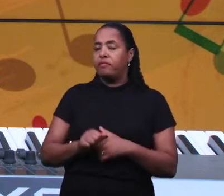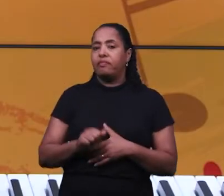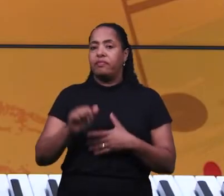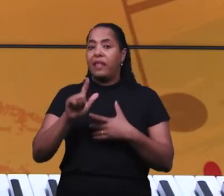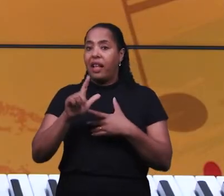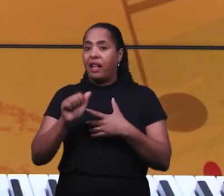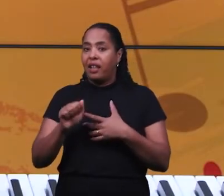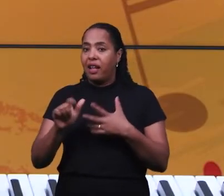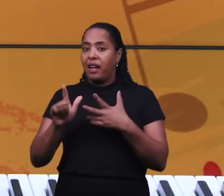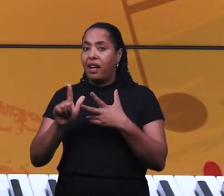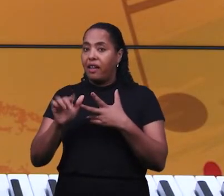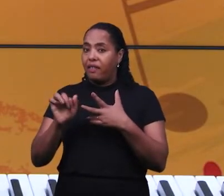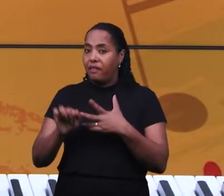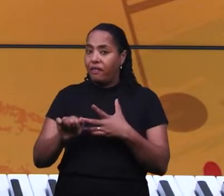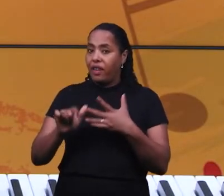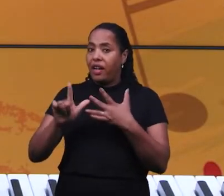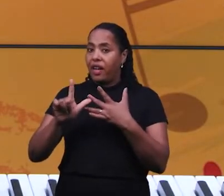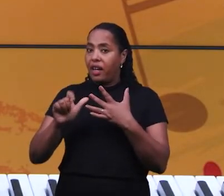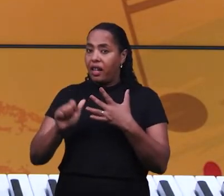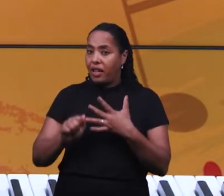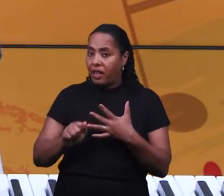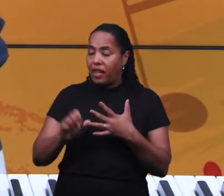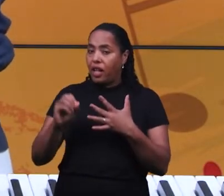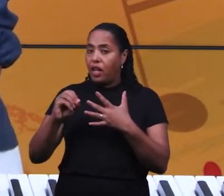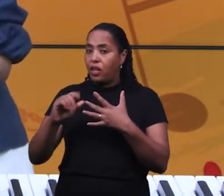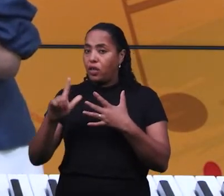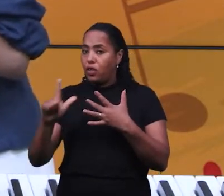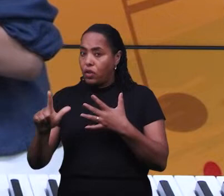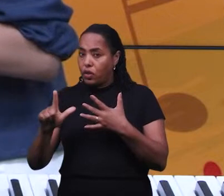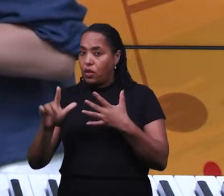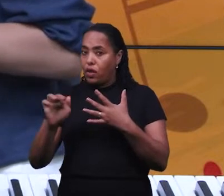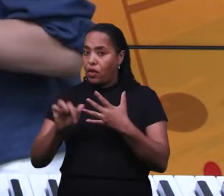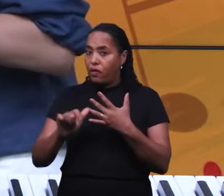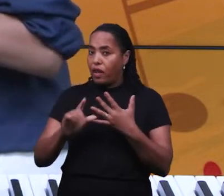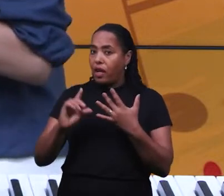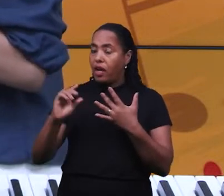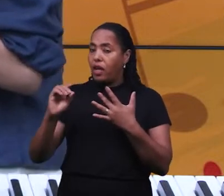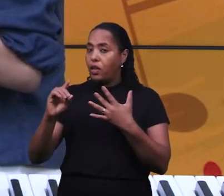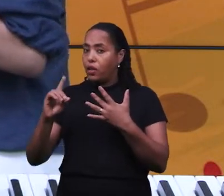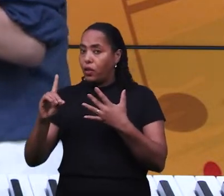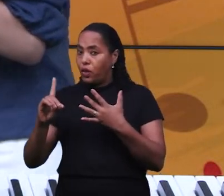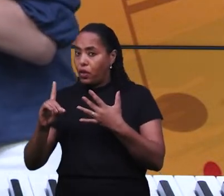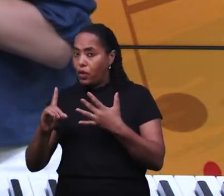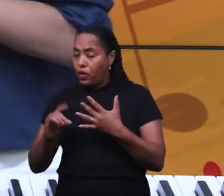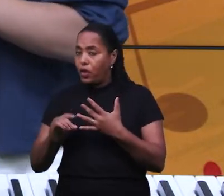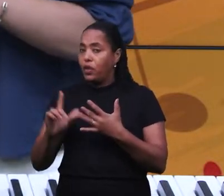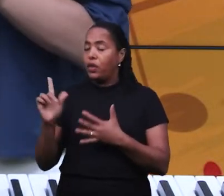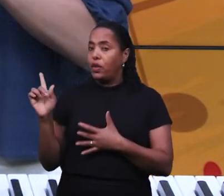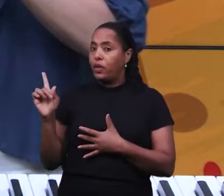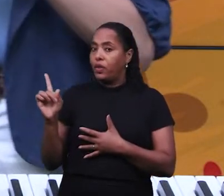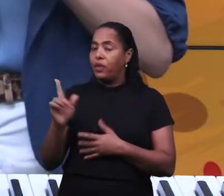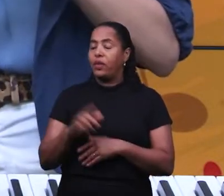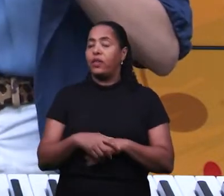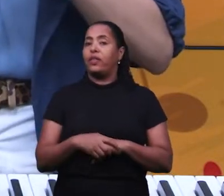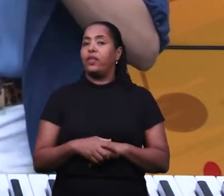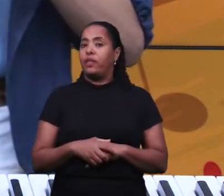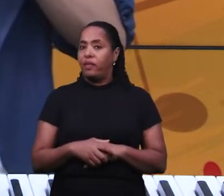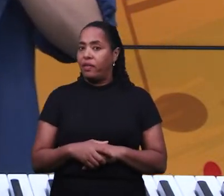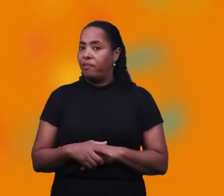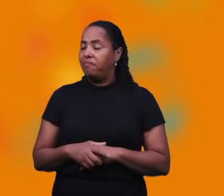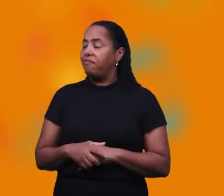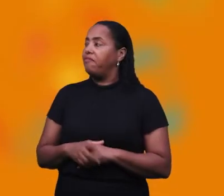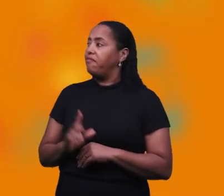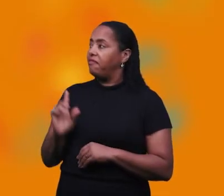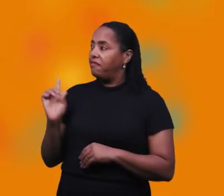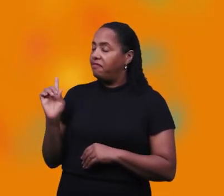jeune maintenant. lá, sol, fá, sol, do. 2 temps dans le